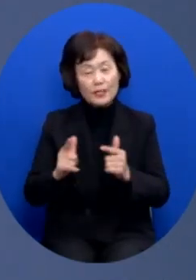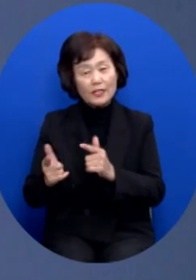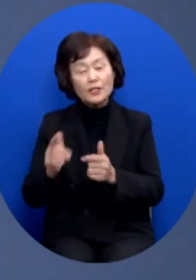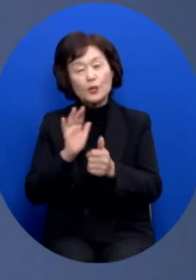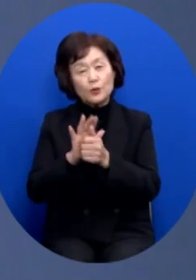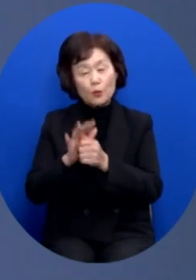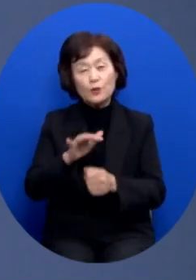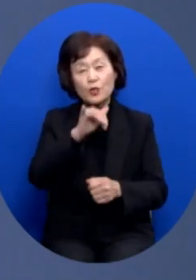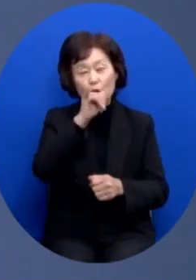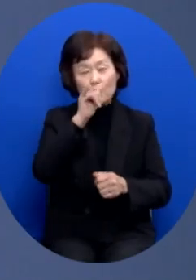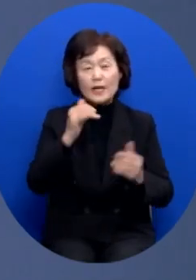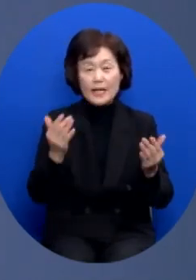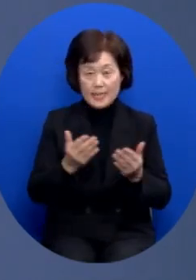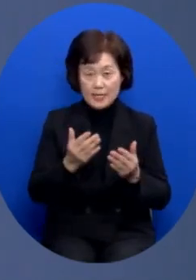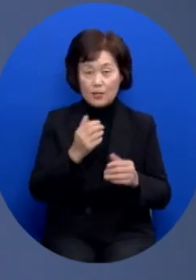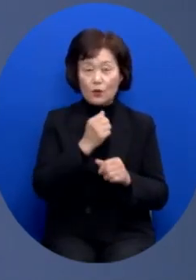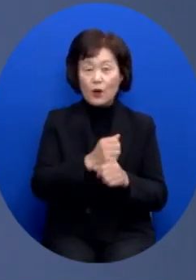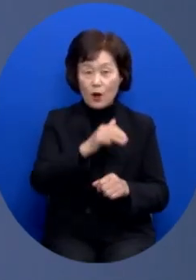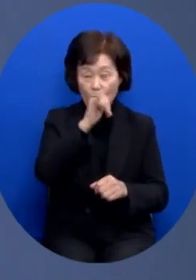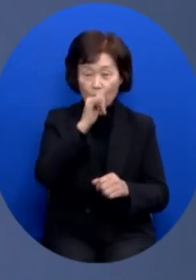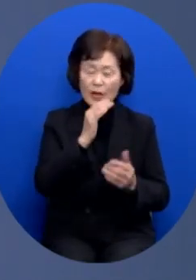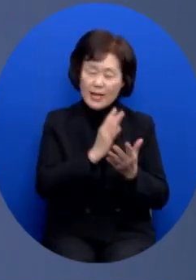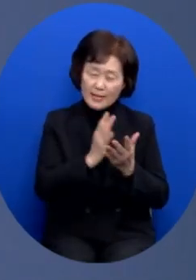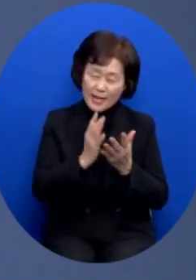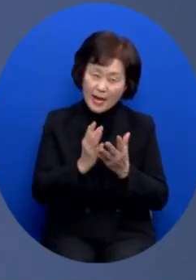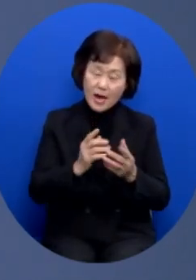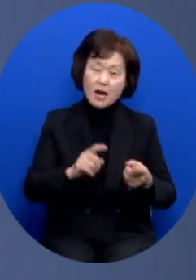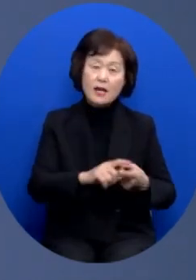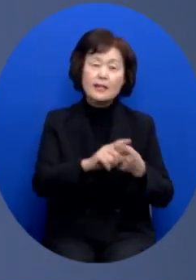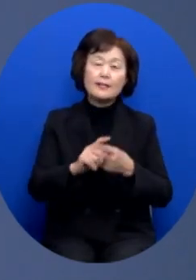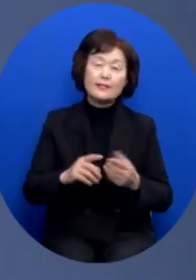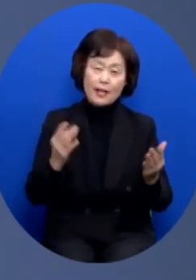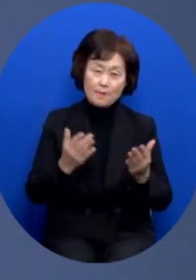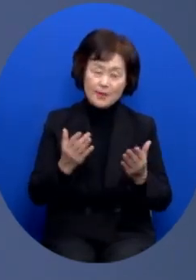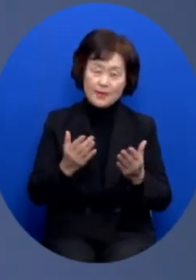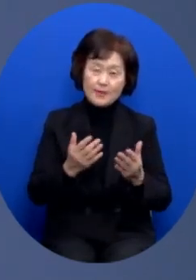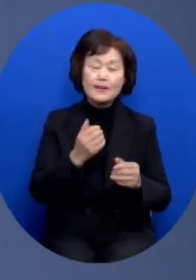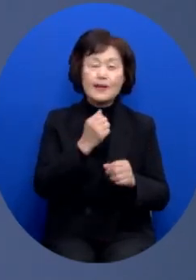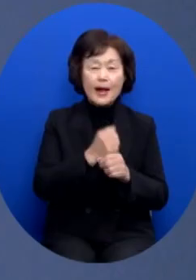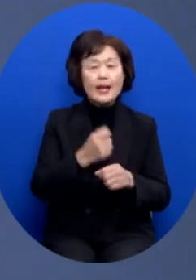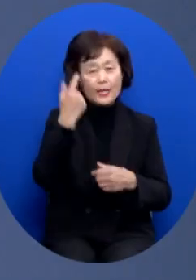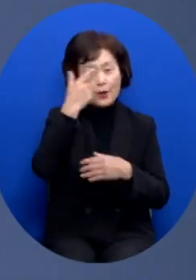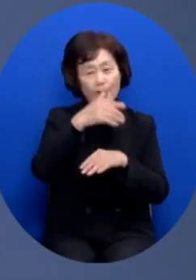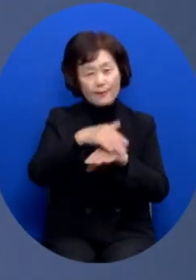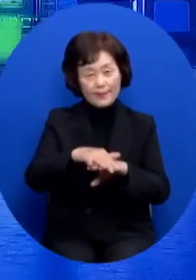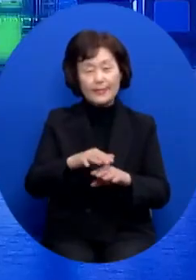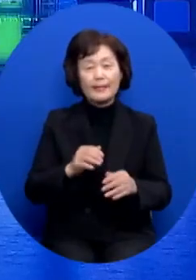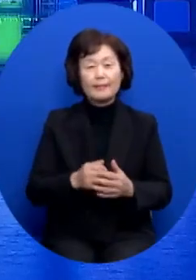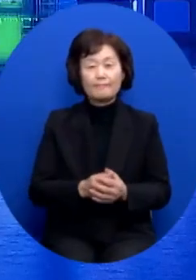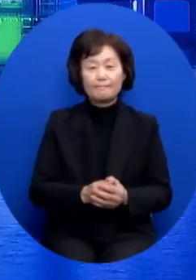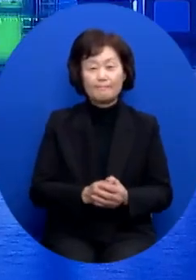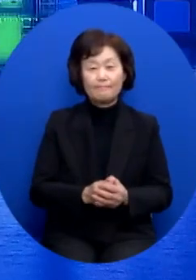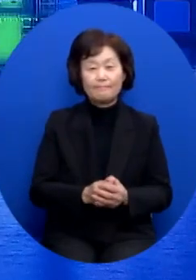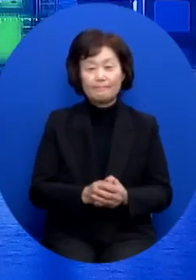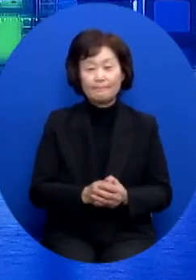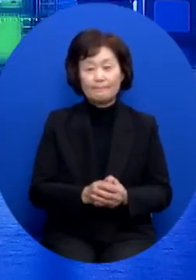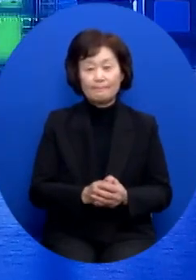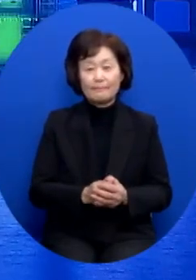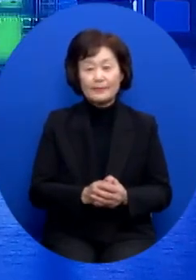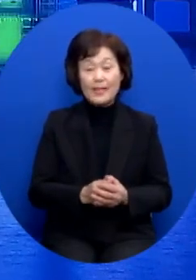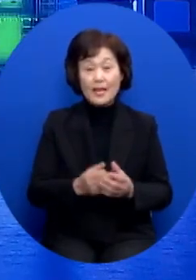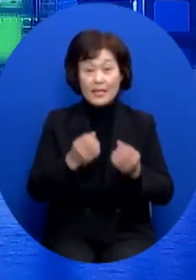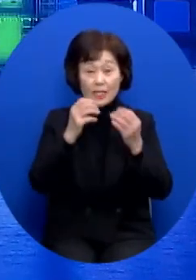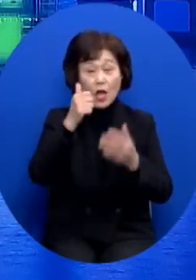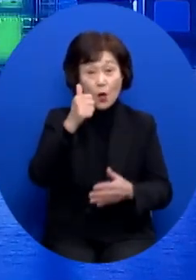위한 그런 다양한 연합사역을 펼쳐나갈 것입니다. 네, 마지막으로 신임